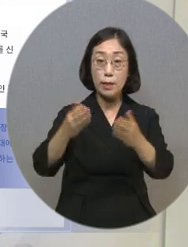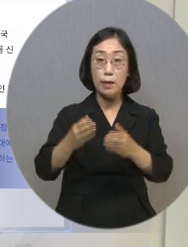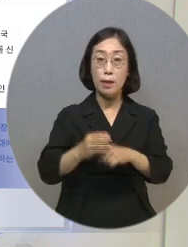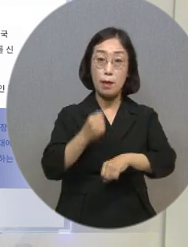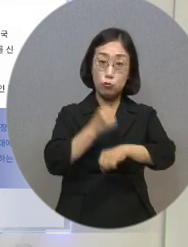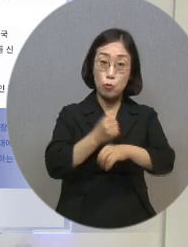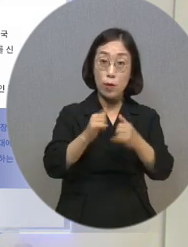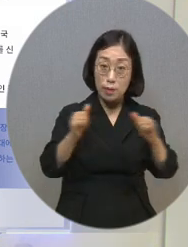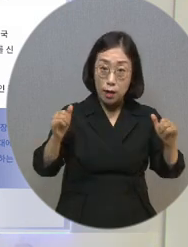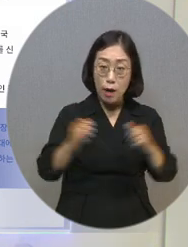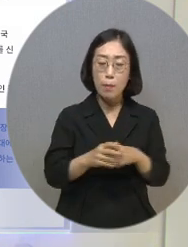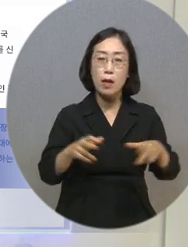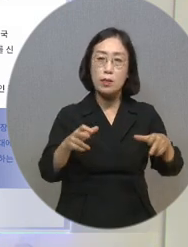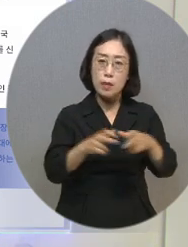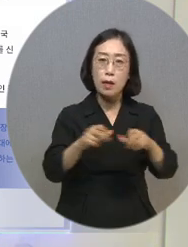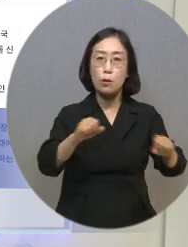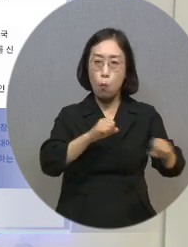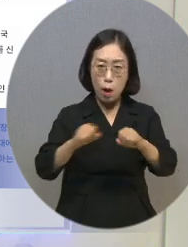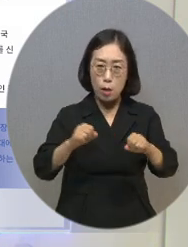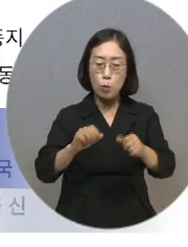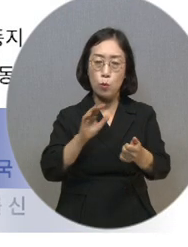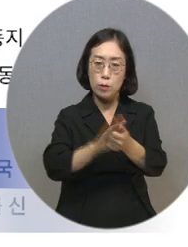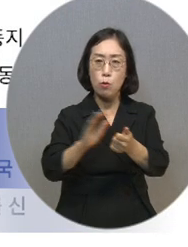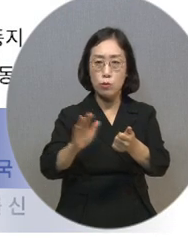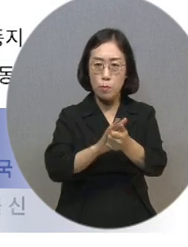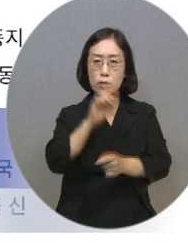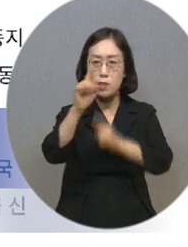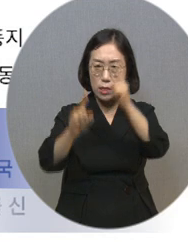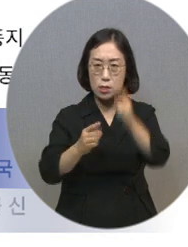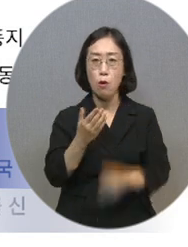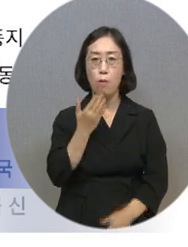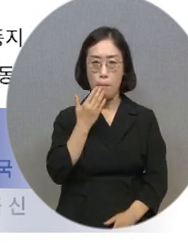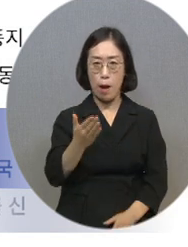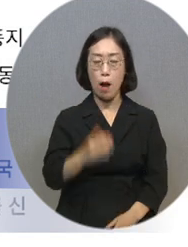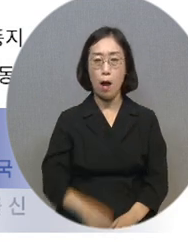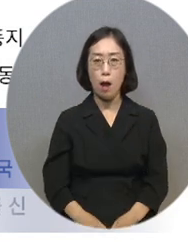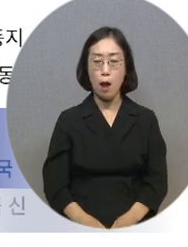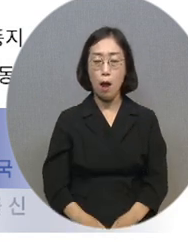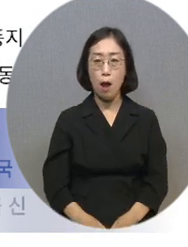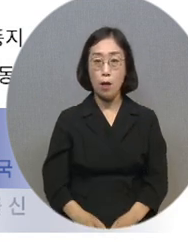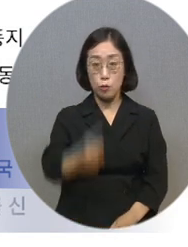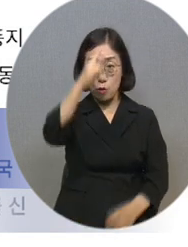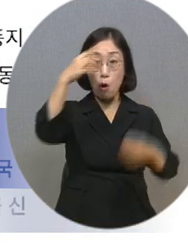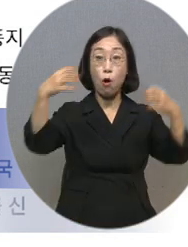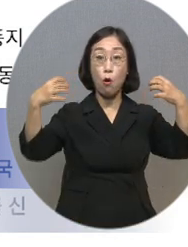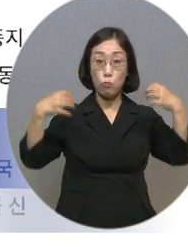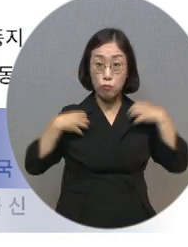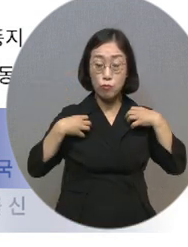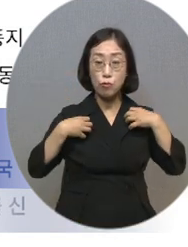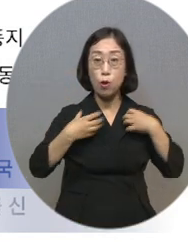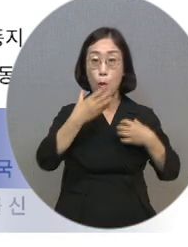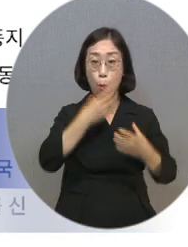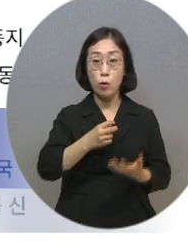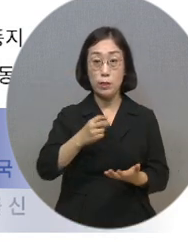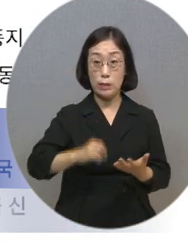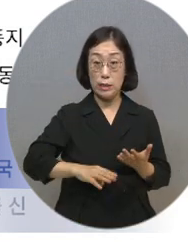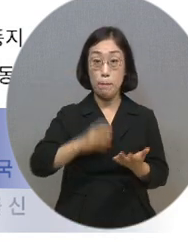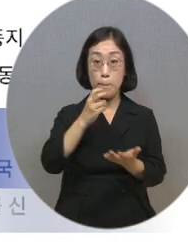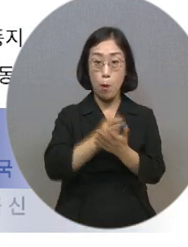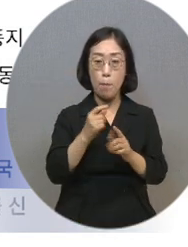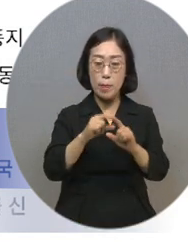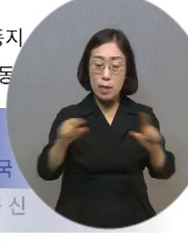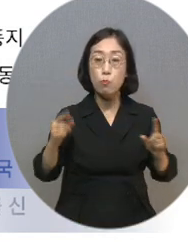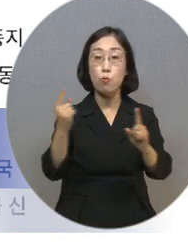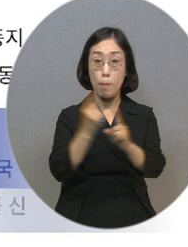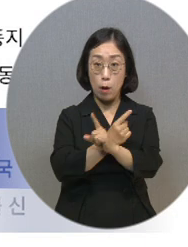활동지원 서비스를 제공받을 수 있게 됩니다 국가 보험부 보건 복지부는 장애인 복지법 시행령을 개정하고